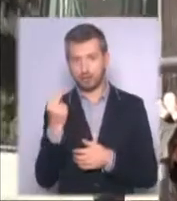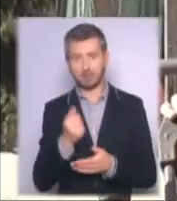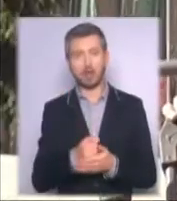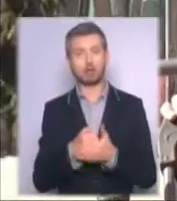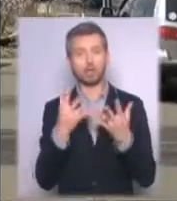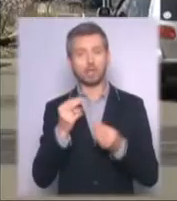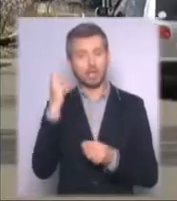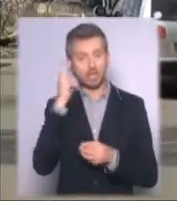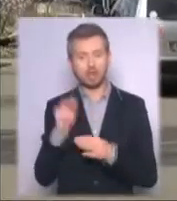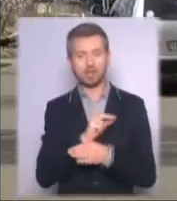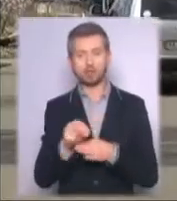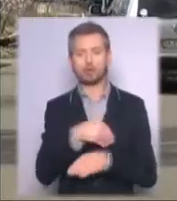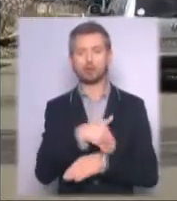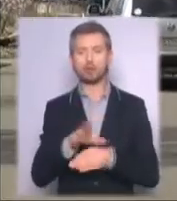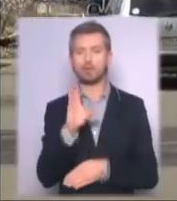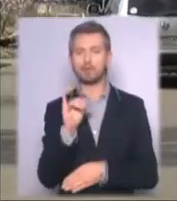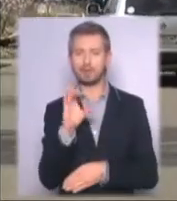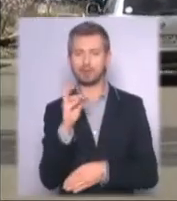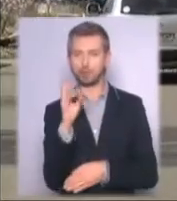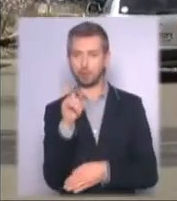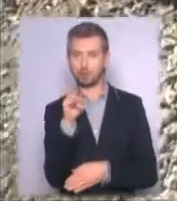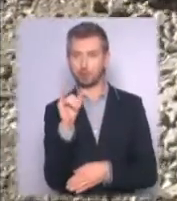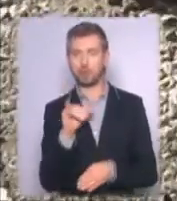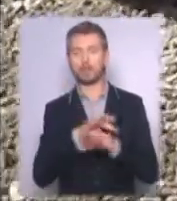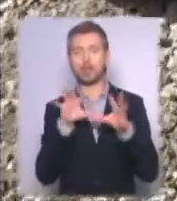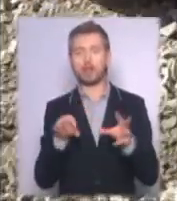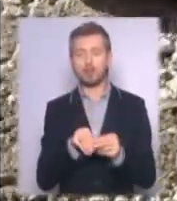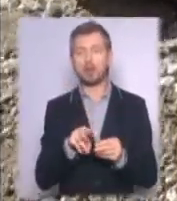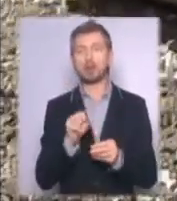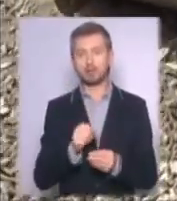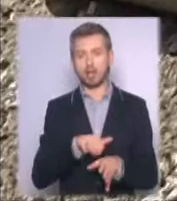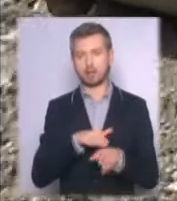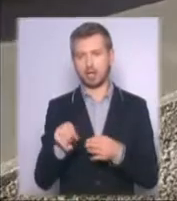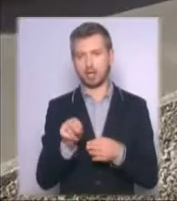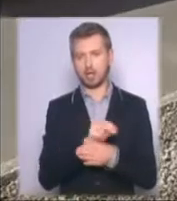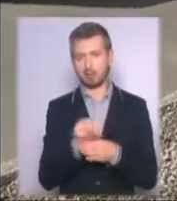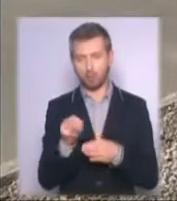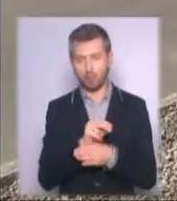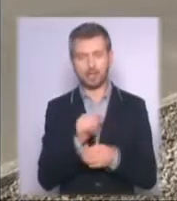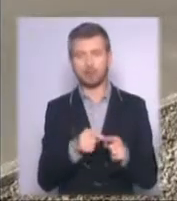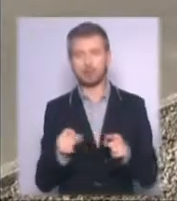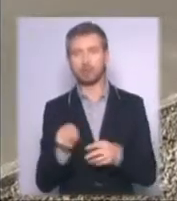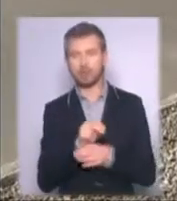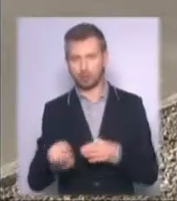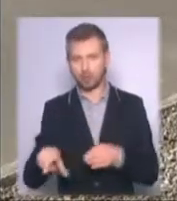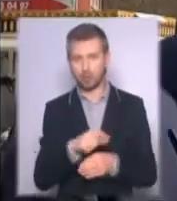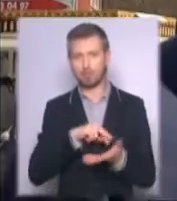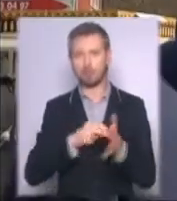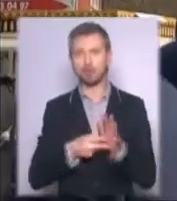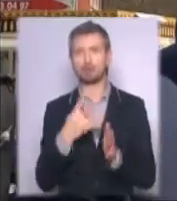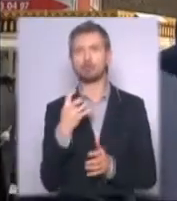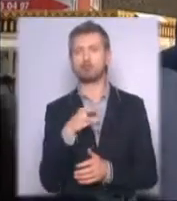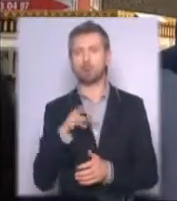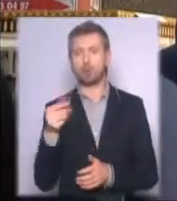відремонтують і вулицю Віскозну. Загалом у міському бюджеті на капітальний ремонт та поточне утримання доріг передбачено майже 400 мільйонів гривень. Виділено